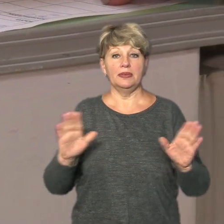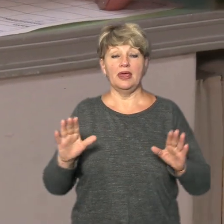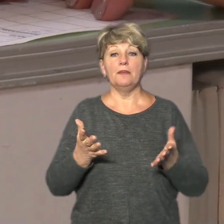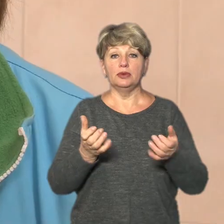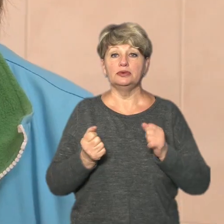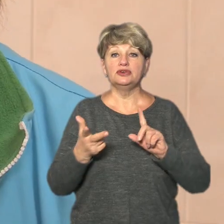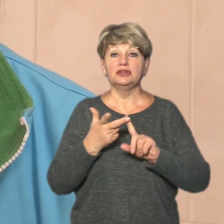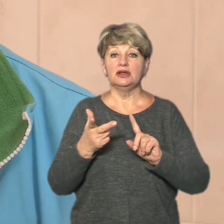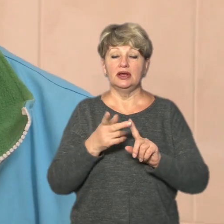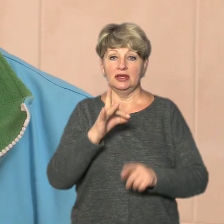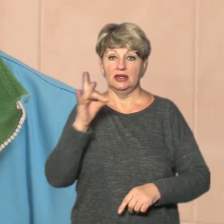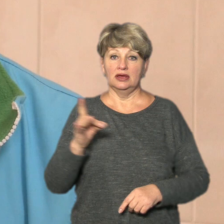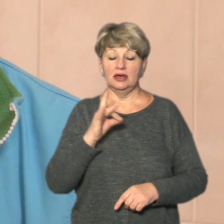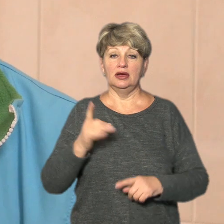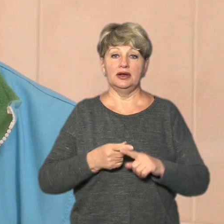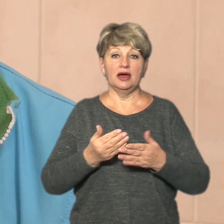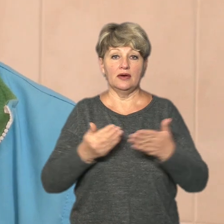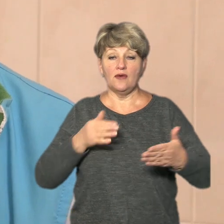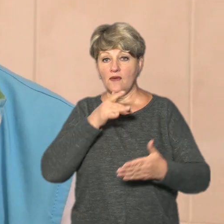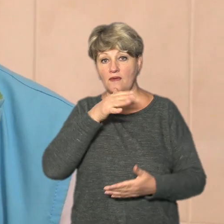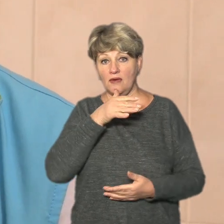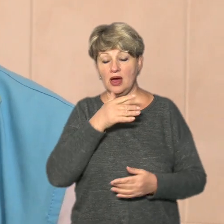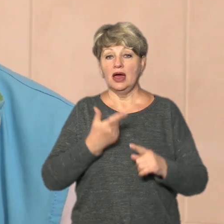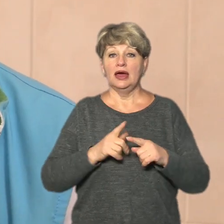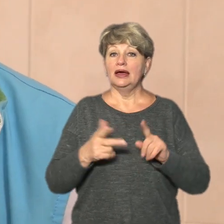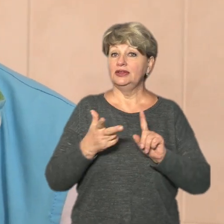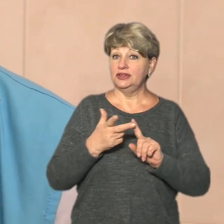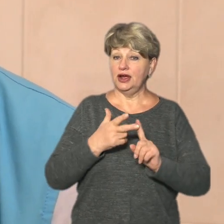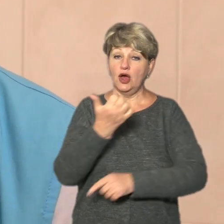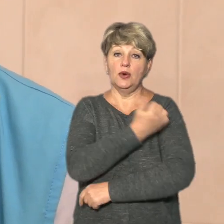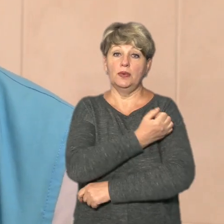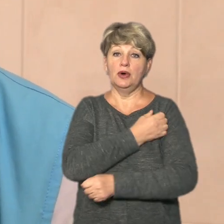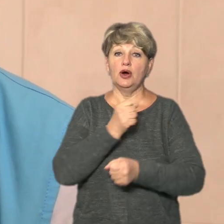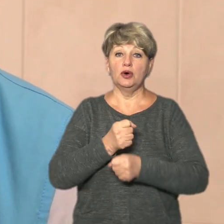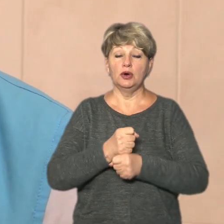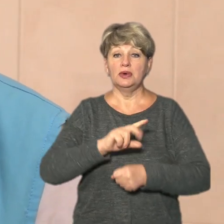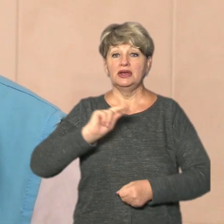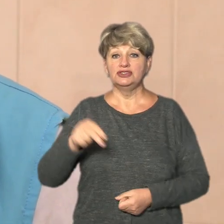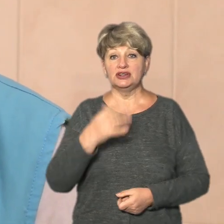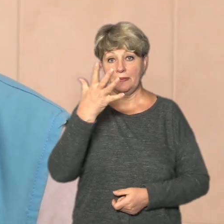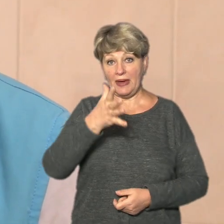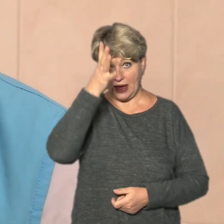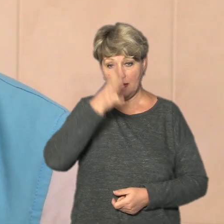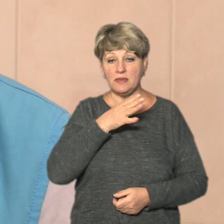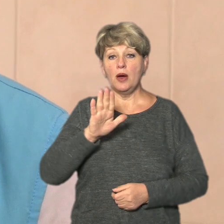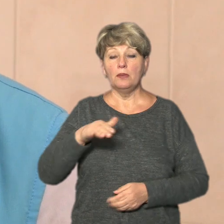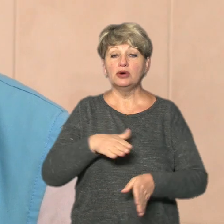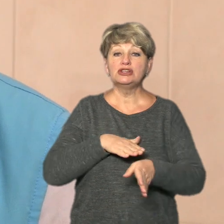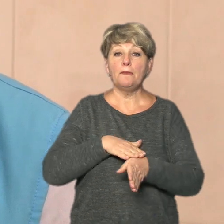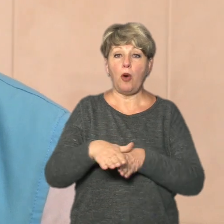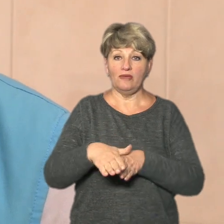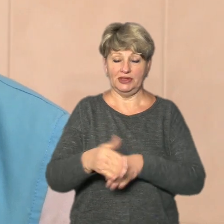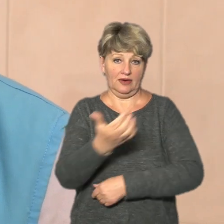терміну дозволило зробити третє бустерне щеплення вона робить через 5 місяців після повної вакцинації